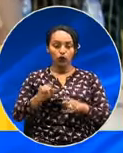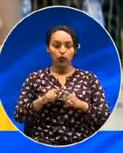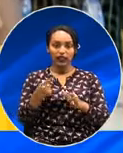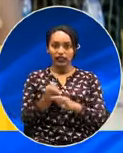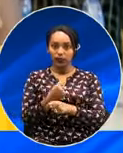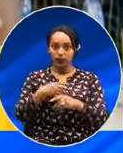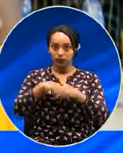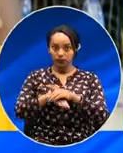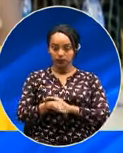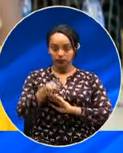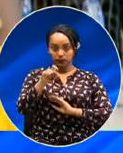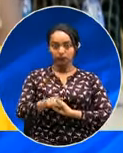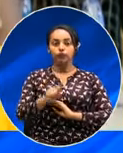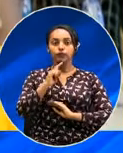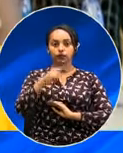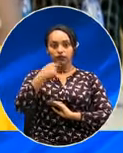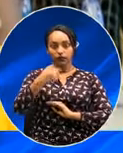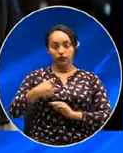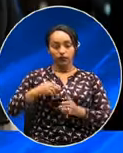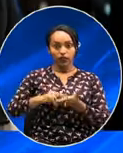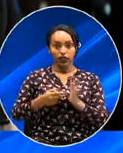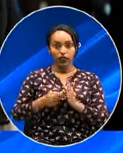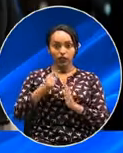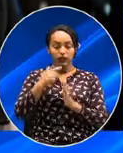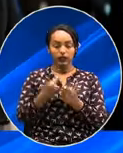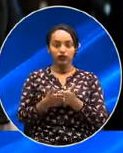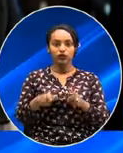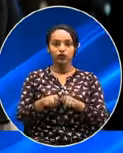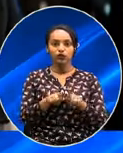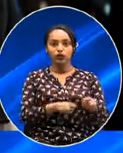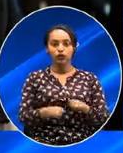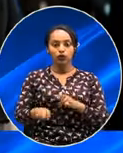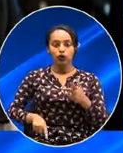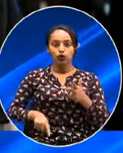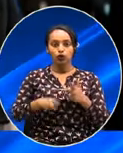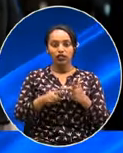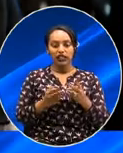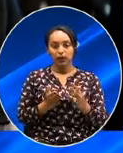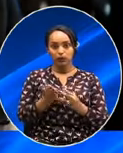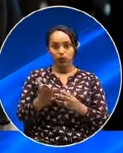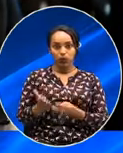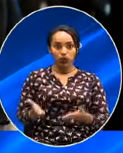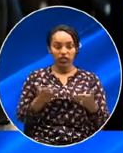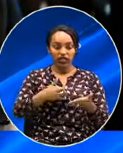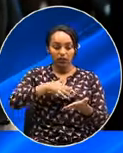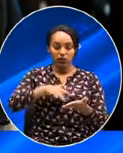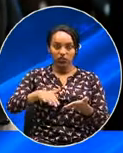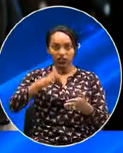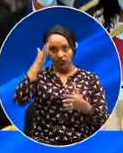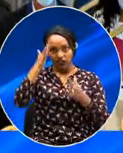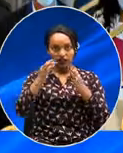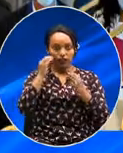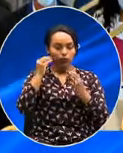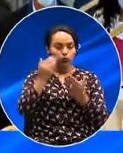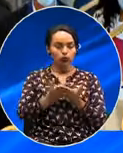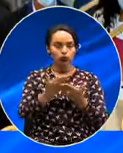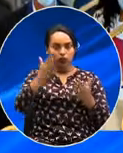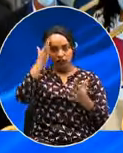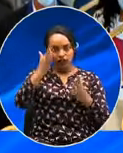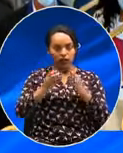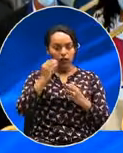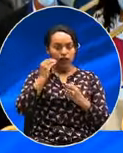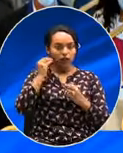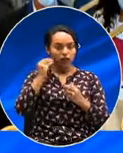ወደ ተግባር መግባት እንደሚያስፈልግ ነው የተጠቀሰው ማለት ነው። እንዲሁም ደግሞ በሶስተኛ በኩል የቀረበው ጥናት የፍርድ ቤቶች ጉዳይ ነው። ፍርድ